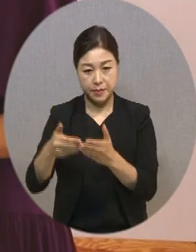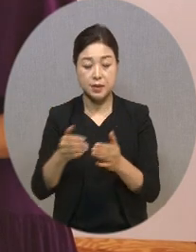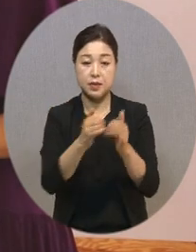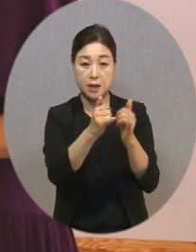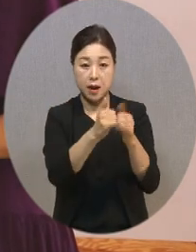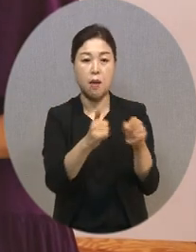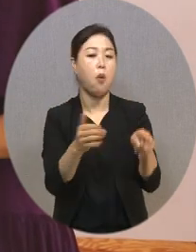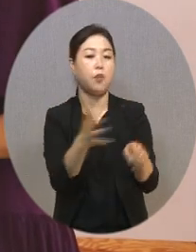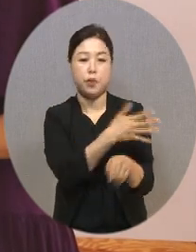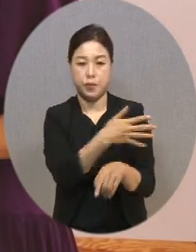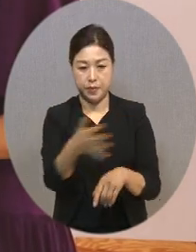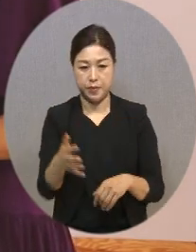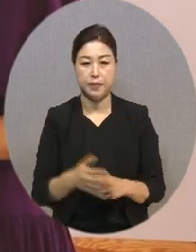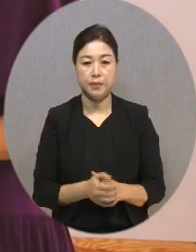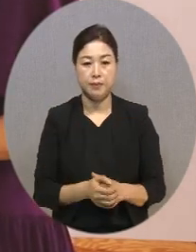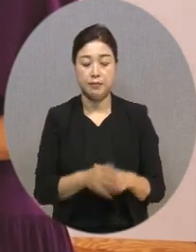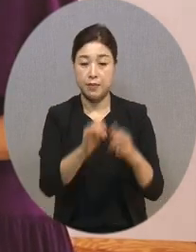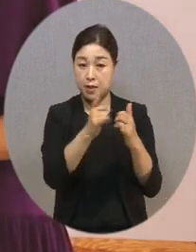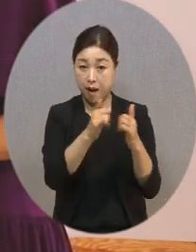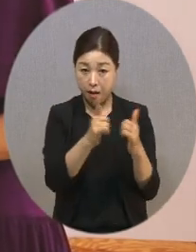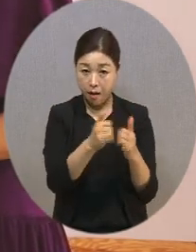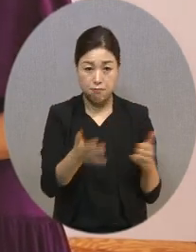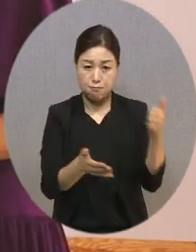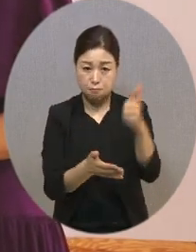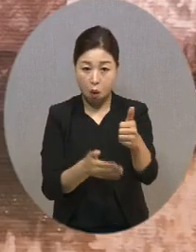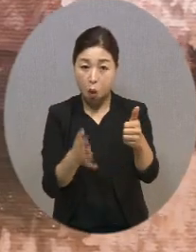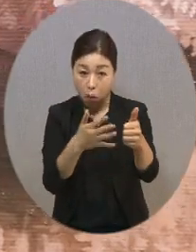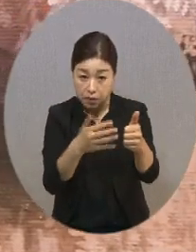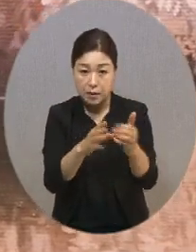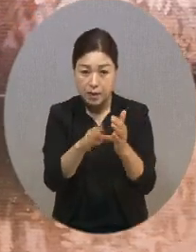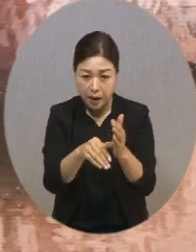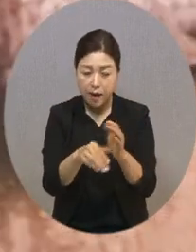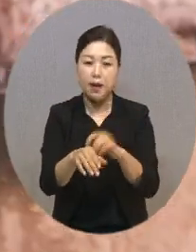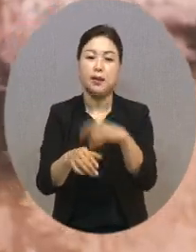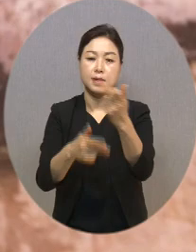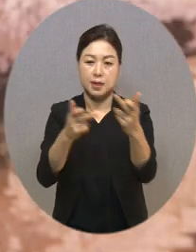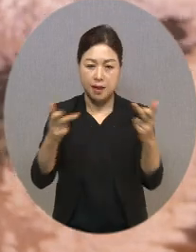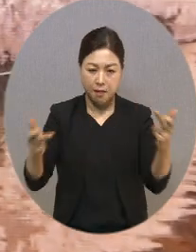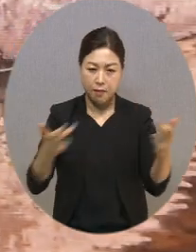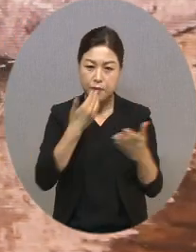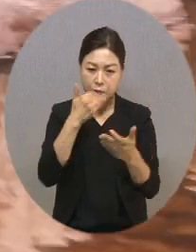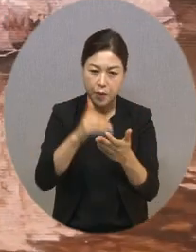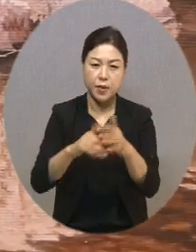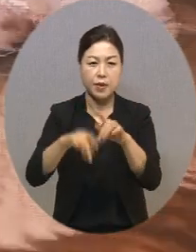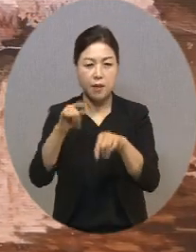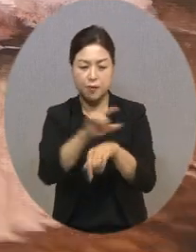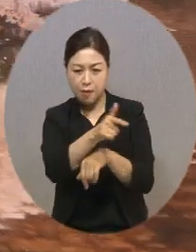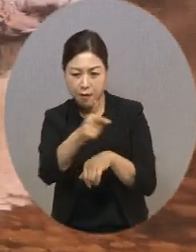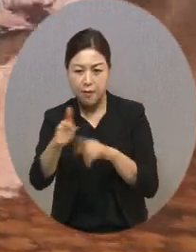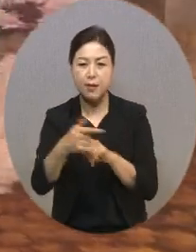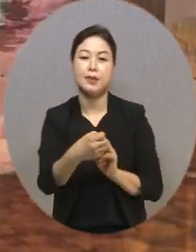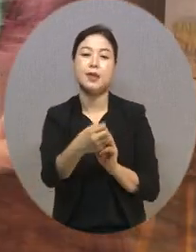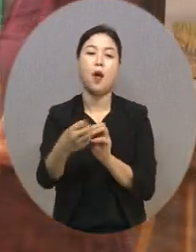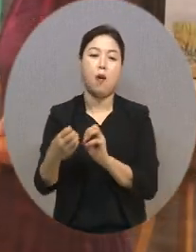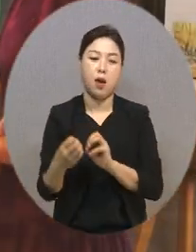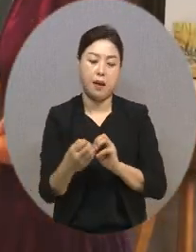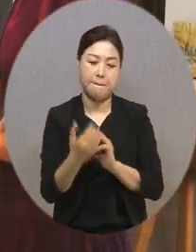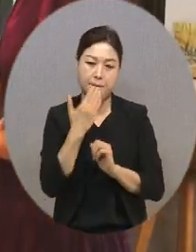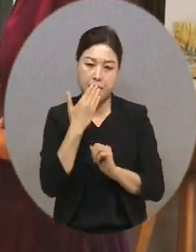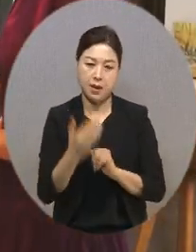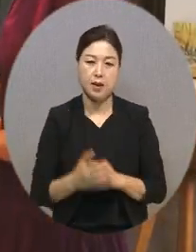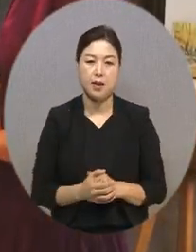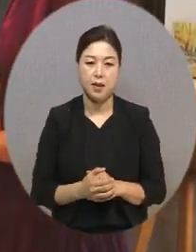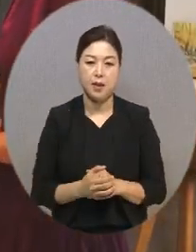없습니다. 사람이 개입되지 않는 순간에 자연과 대화를 할 수 있기 때문입니다.